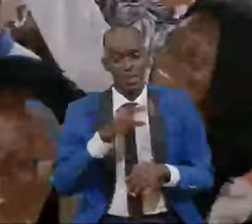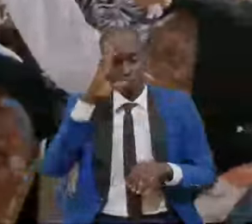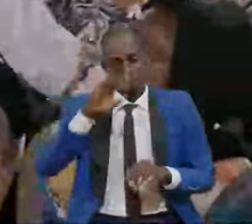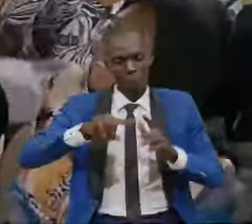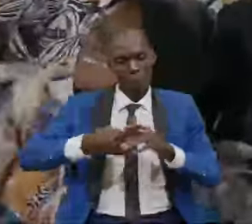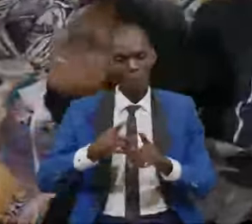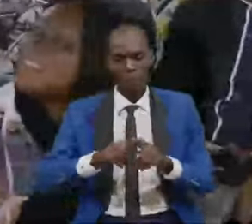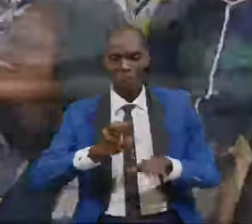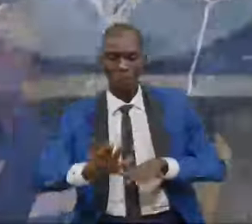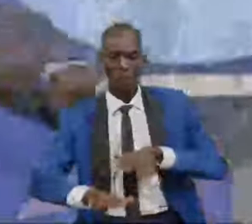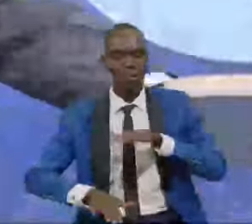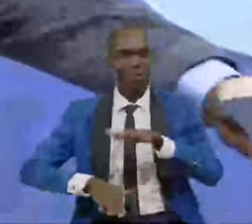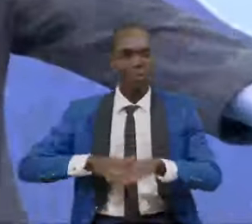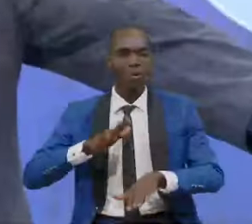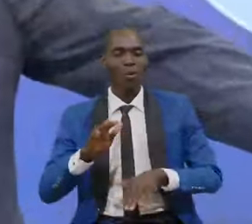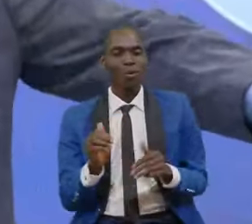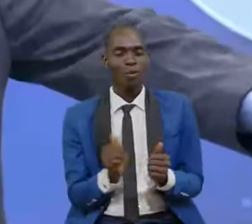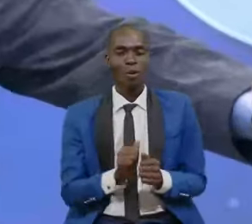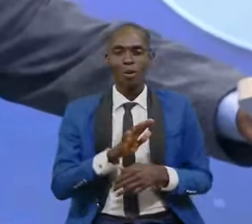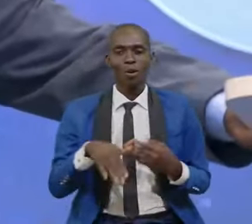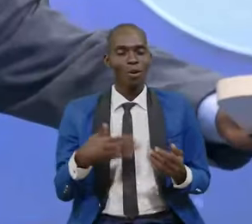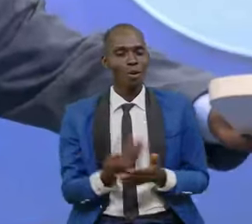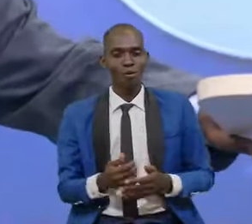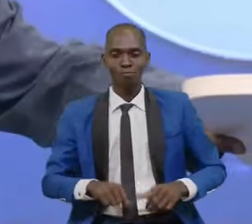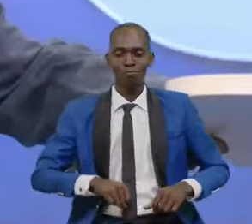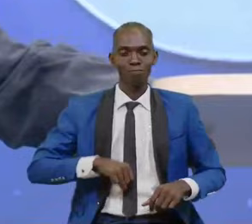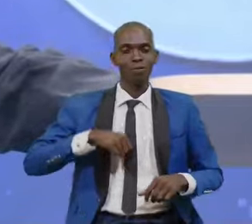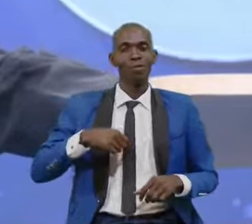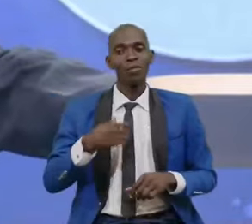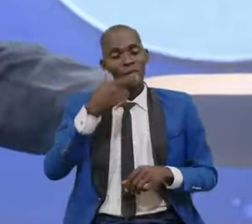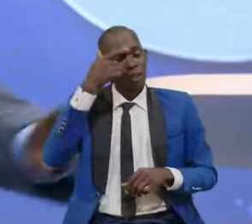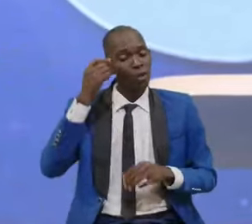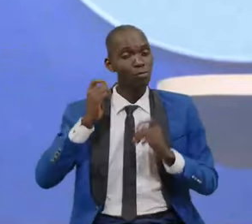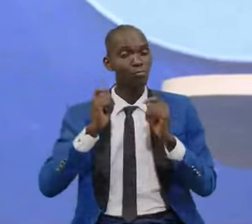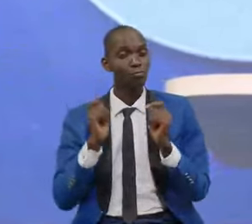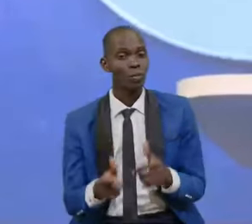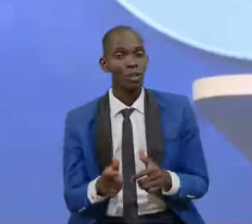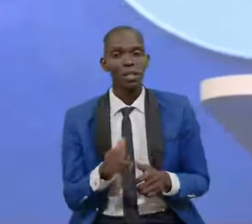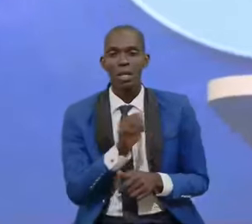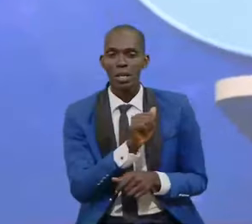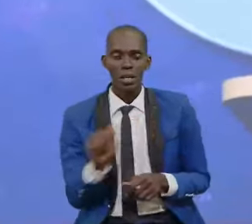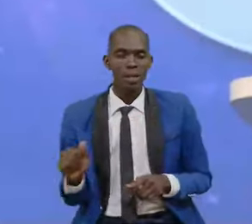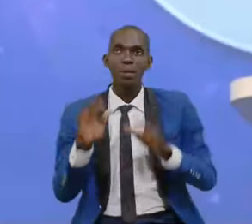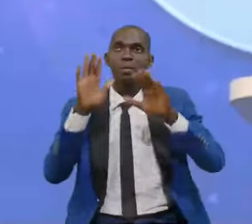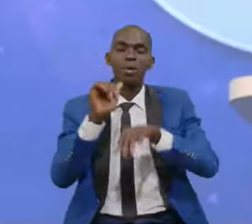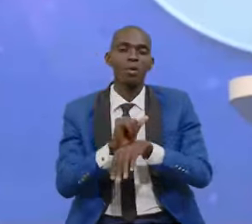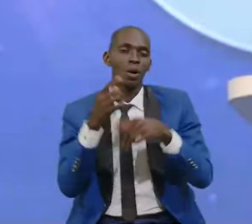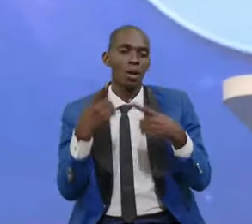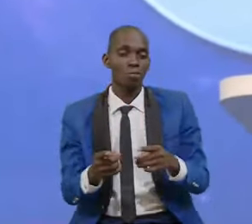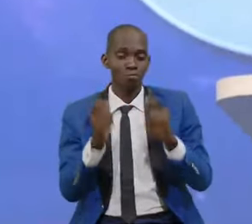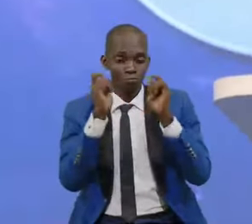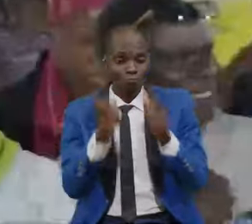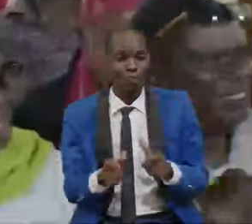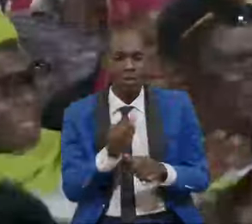garçon commençait à marcher majestueusement. Parce que soudainement, un miracle a eu lieu. Soudainement,